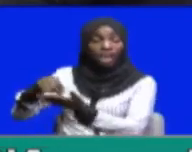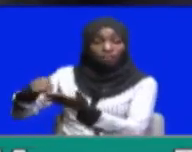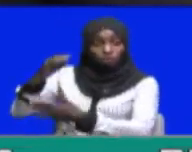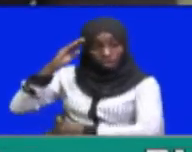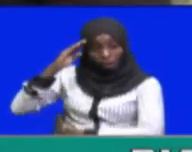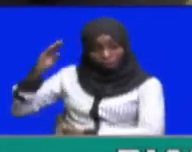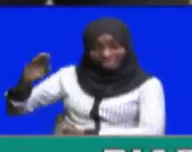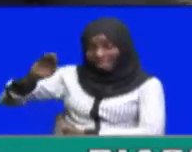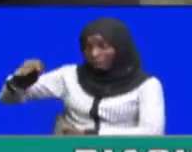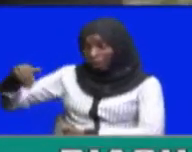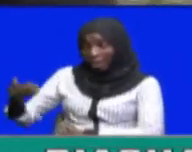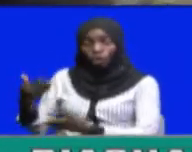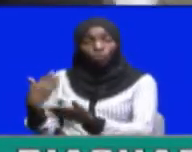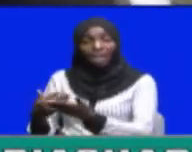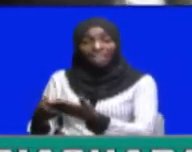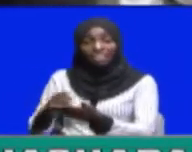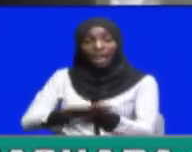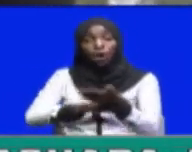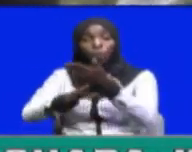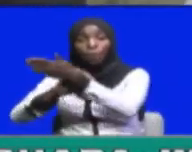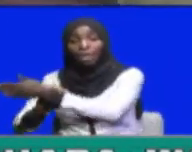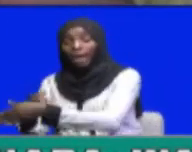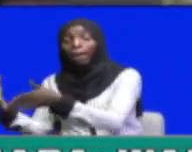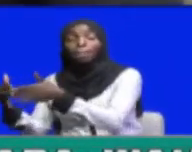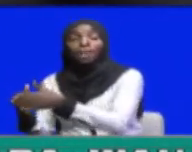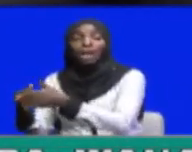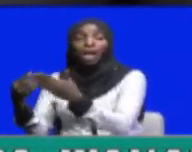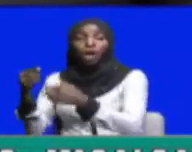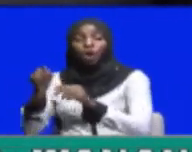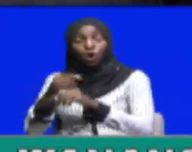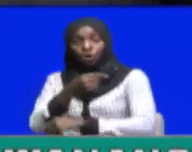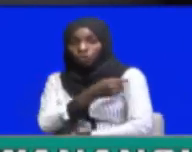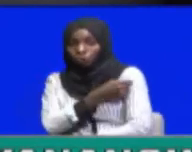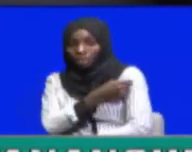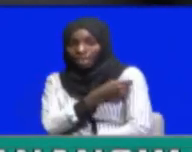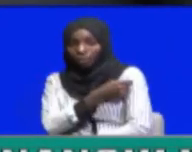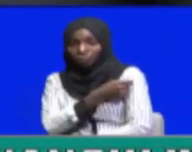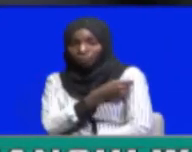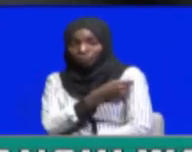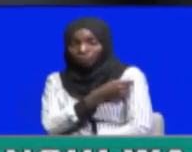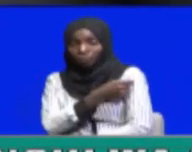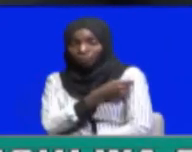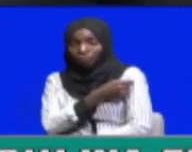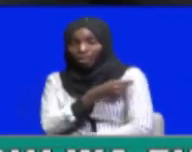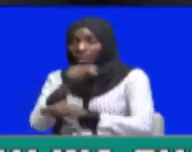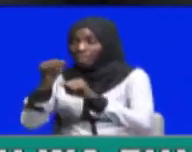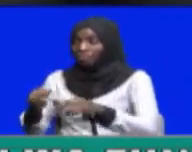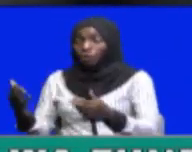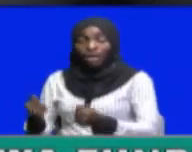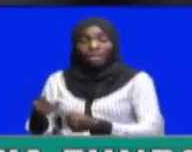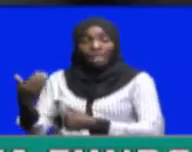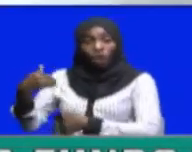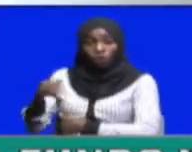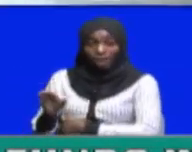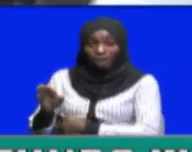Tukishapeleka taarifa kituoni ni kuja hapa kama hivi tukamsaidia mwenzetu kumpeleka hospitali, mambo mengine yataendelea baadaye. Lakini huduma ya kwanza ni kwenda kituoni na